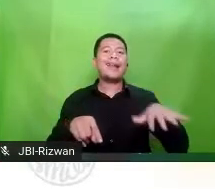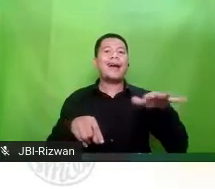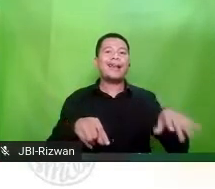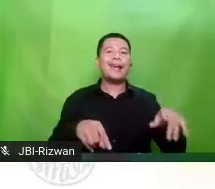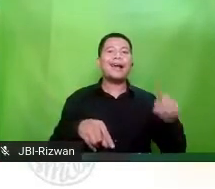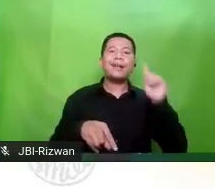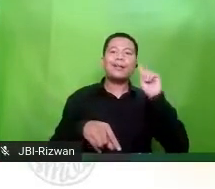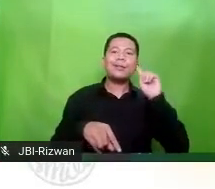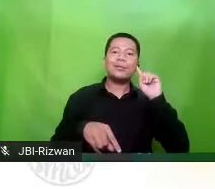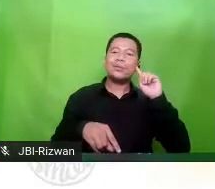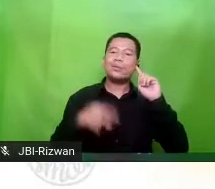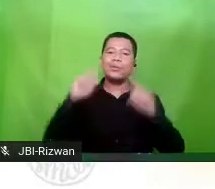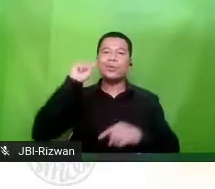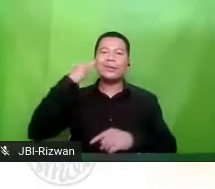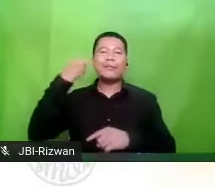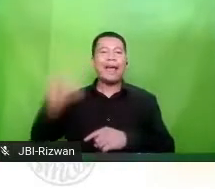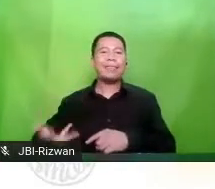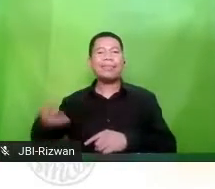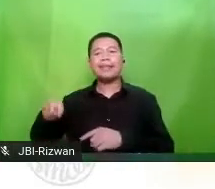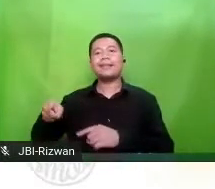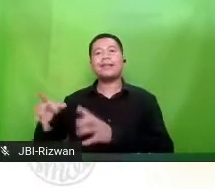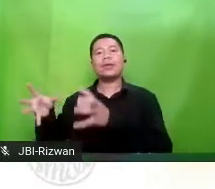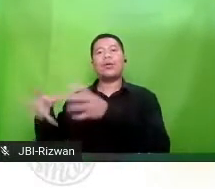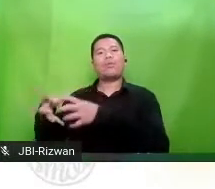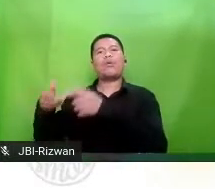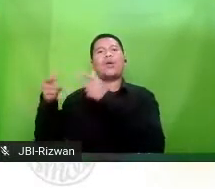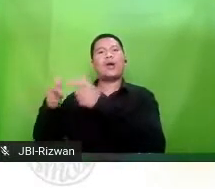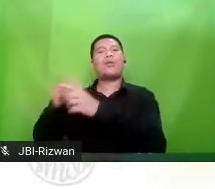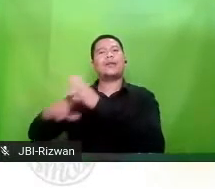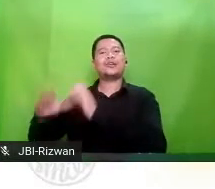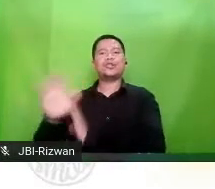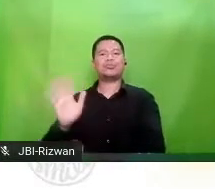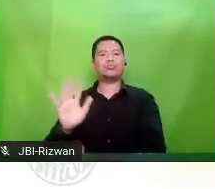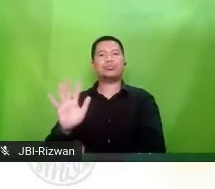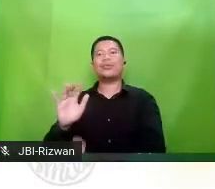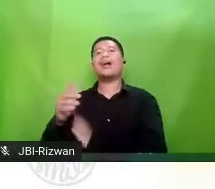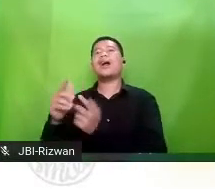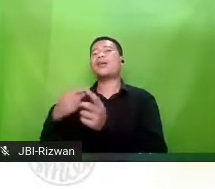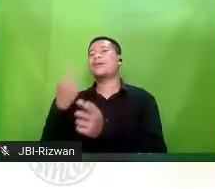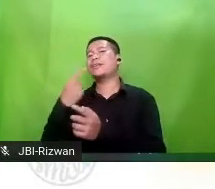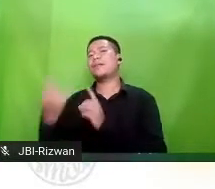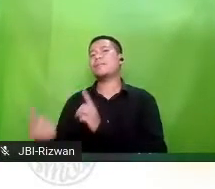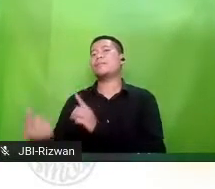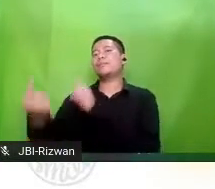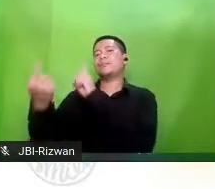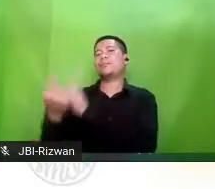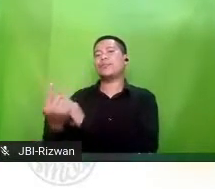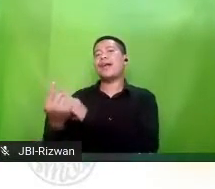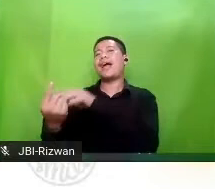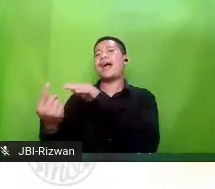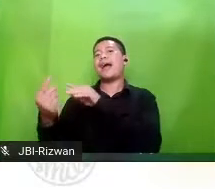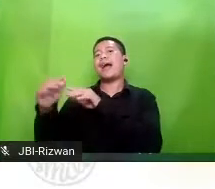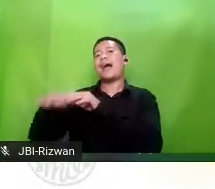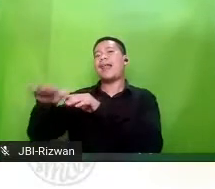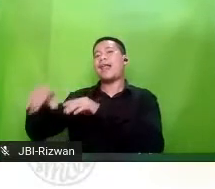berat ini, dia bukan kelompok gangguan interaksi. Sehingga kalau kita berhadapan dengan anak-anak yang